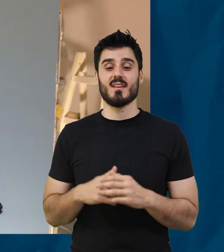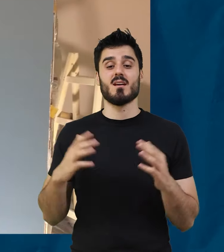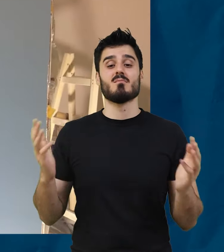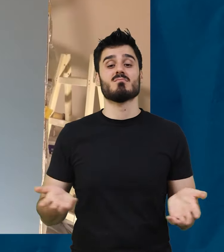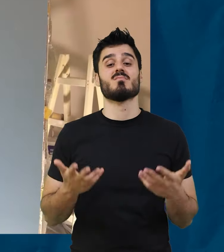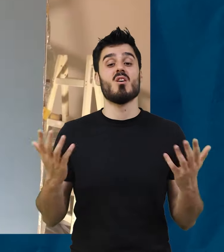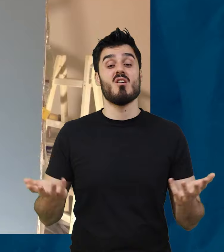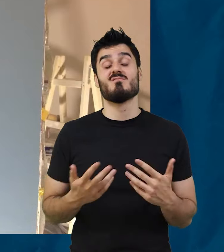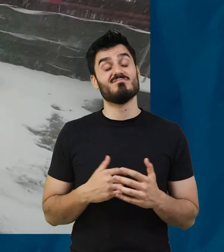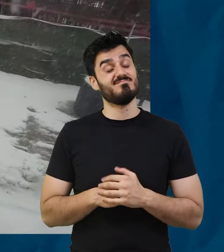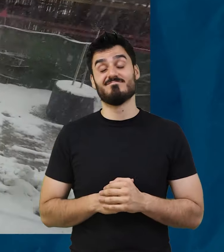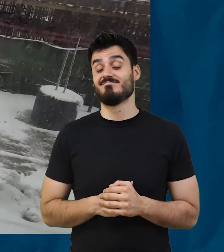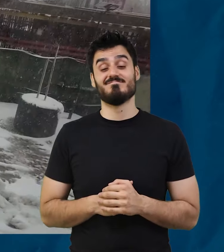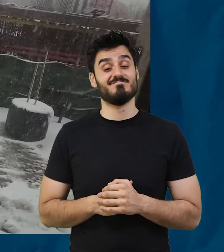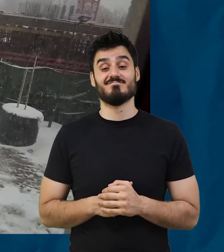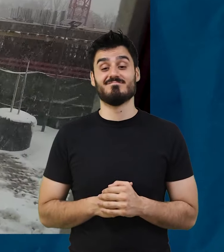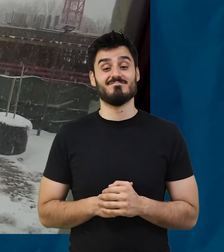Много хубаво с ток.